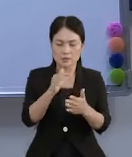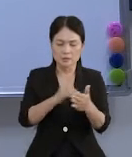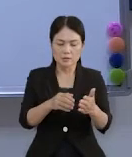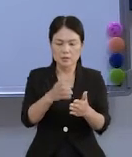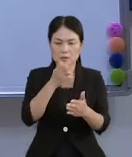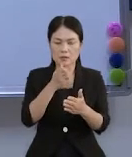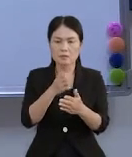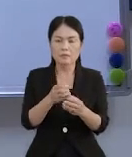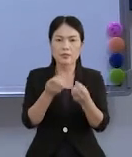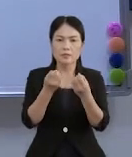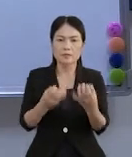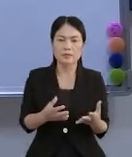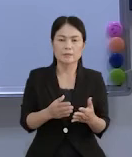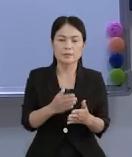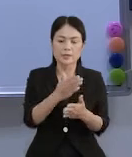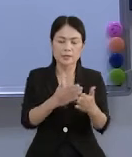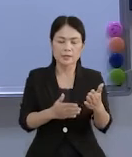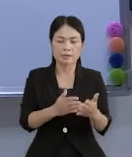dương rốt